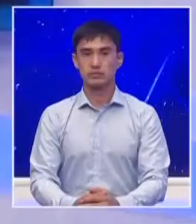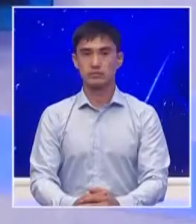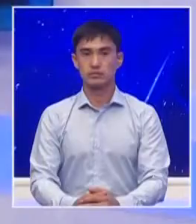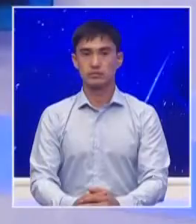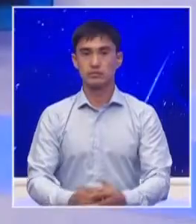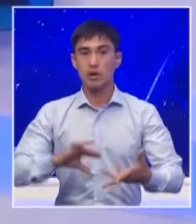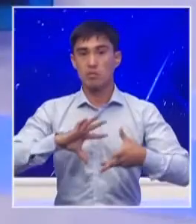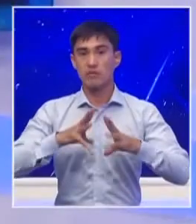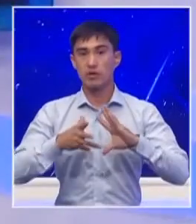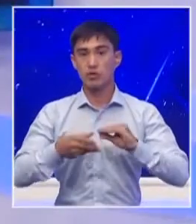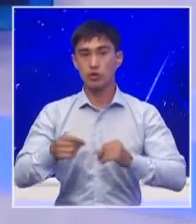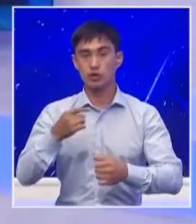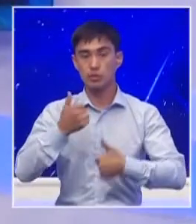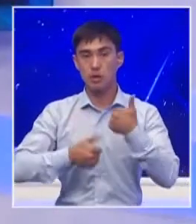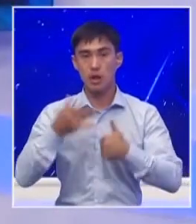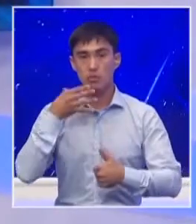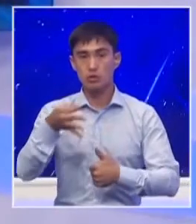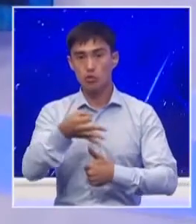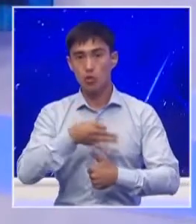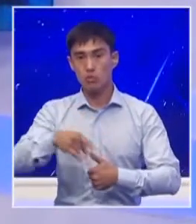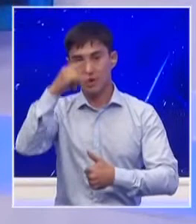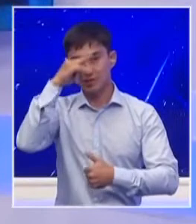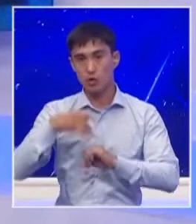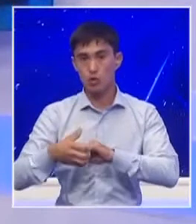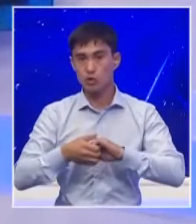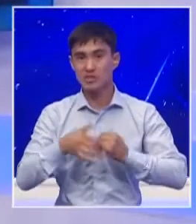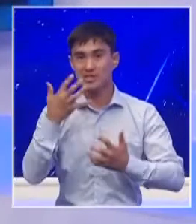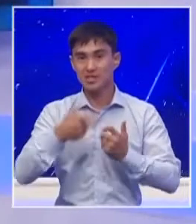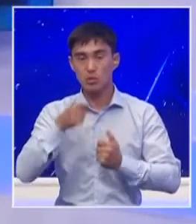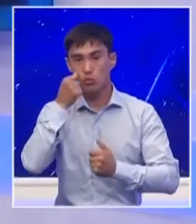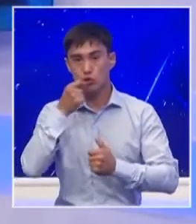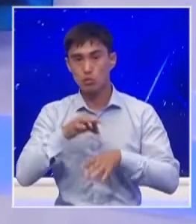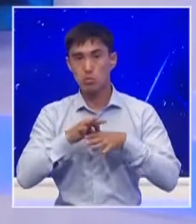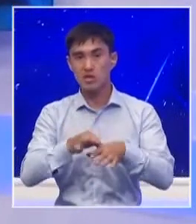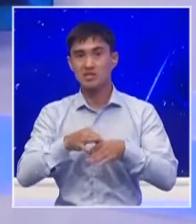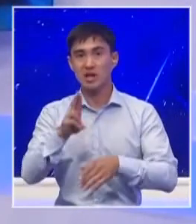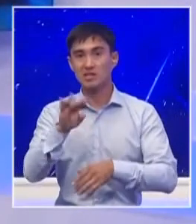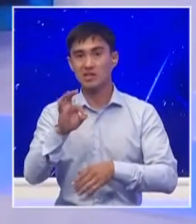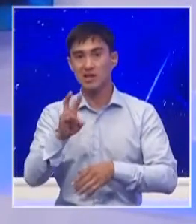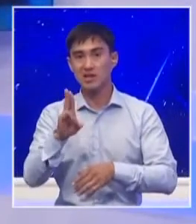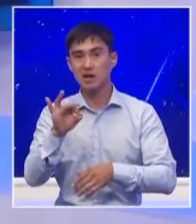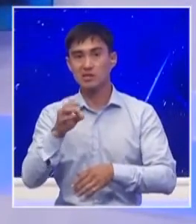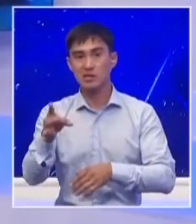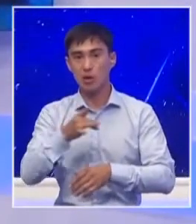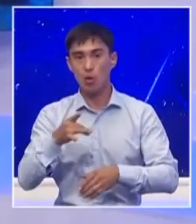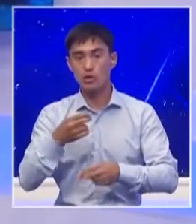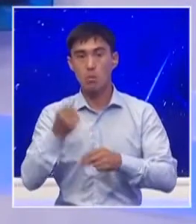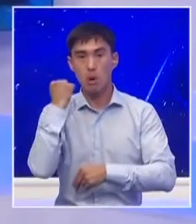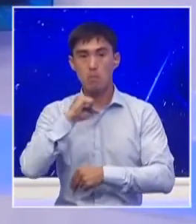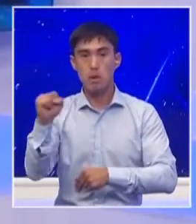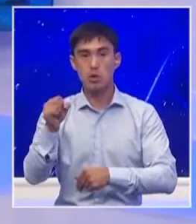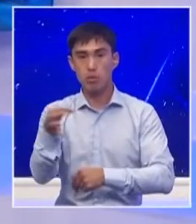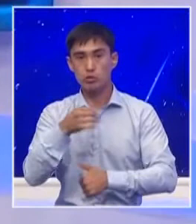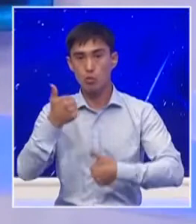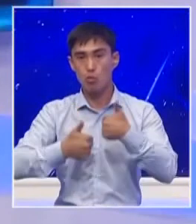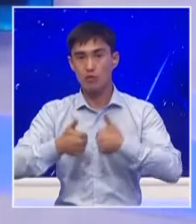подведены итоги чемпионата алматинской области показать курицы среди мужчин прошедшего в каскелене карасайского района за победу на